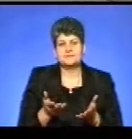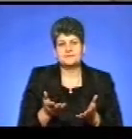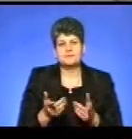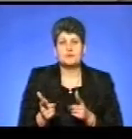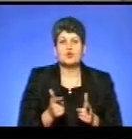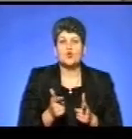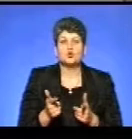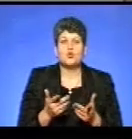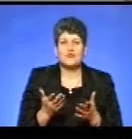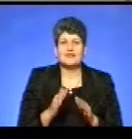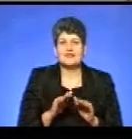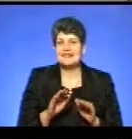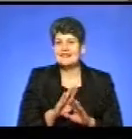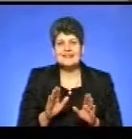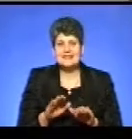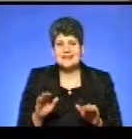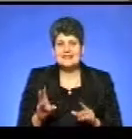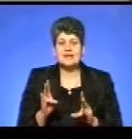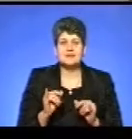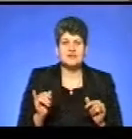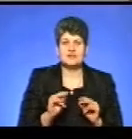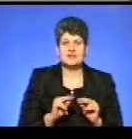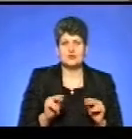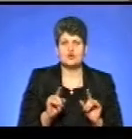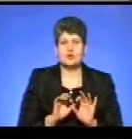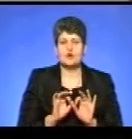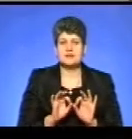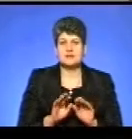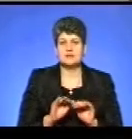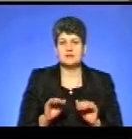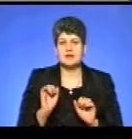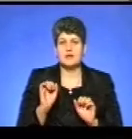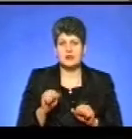скажімо, підготовки ні дітям, ні вчителю для того, щоб пояснити